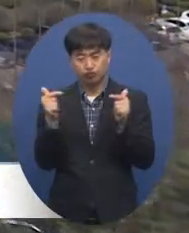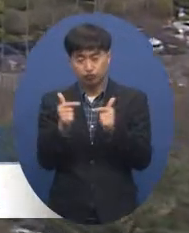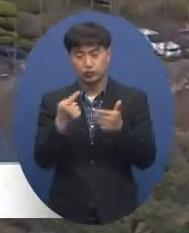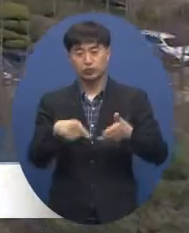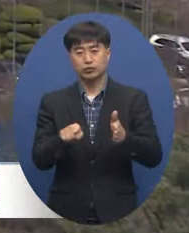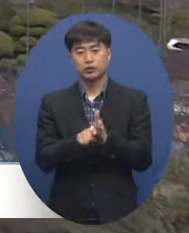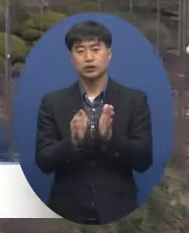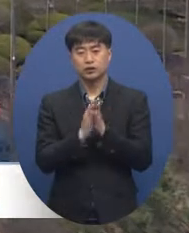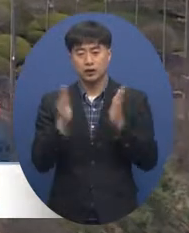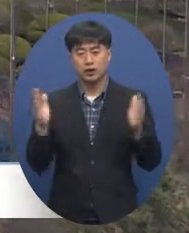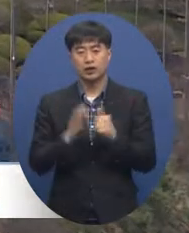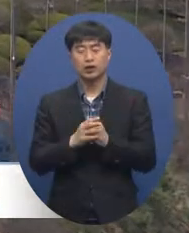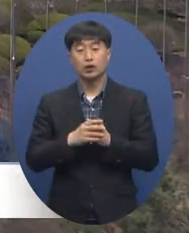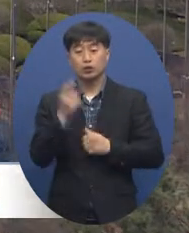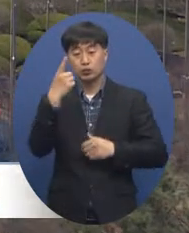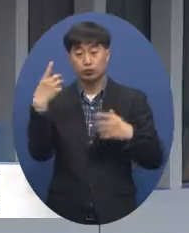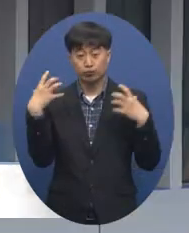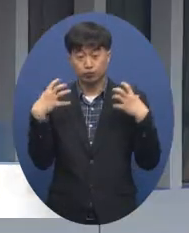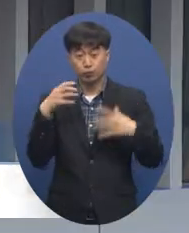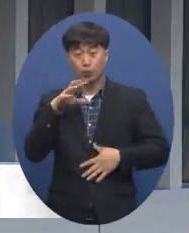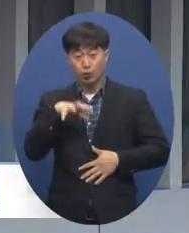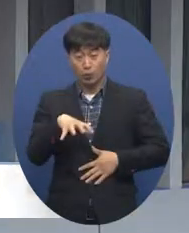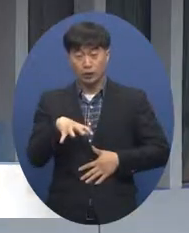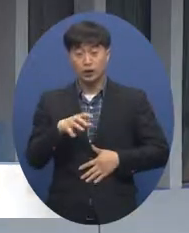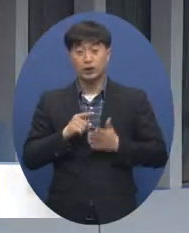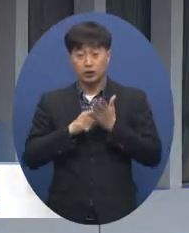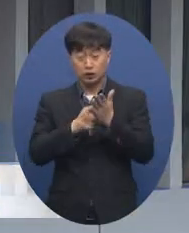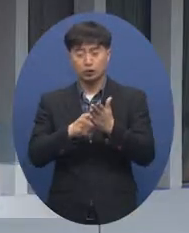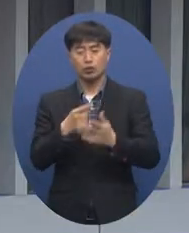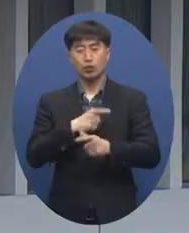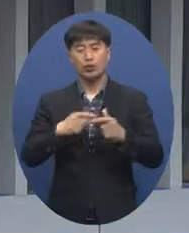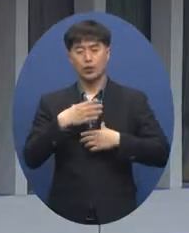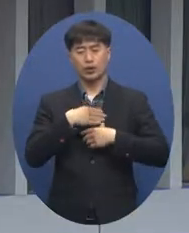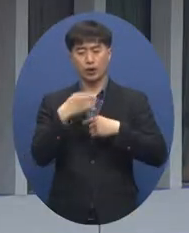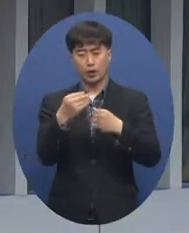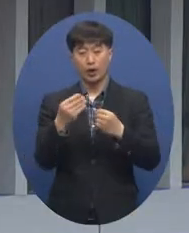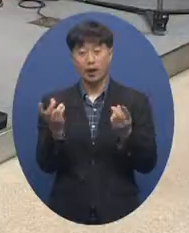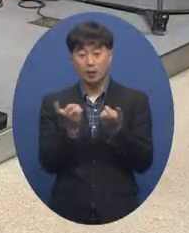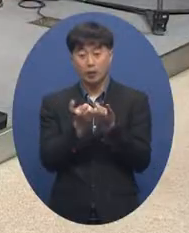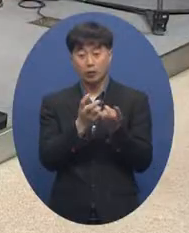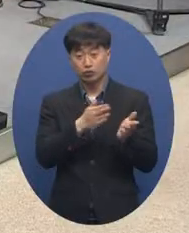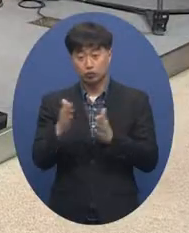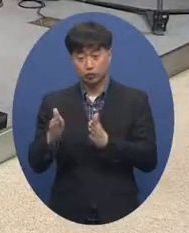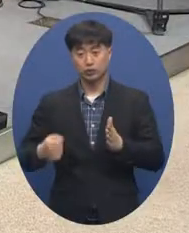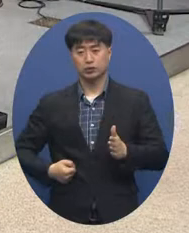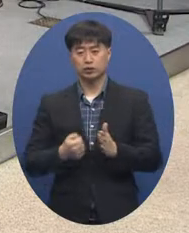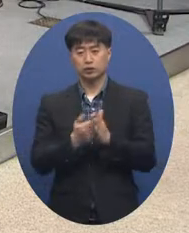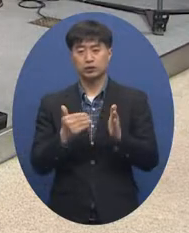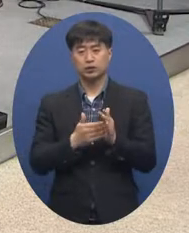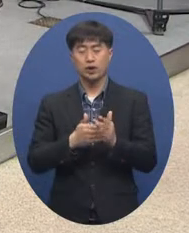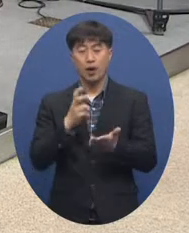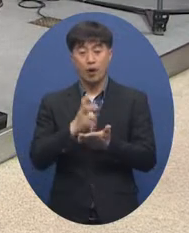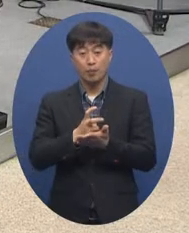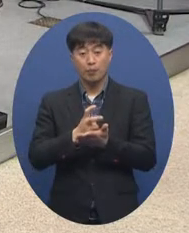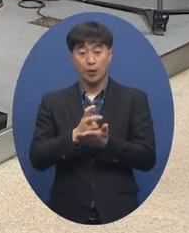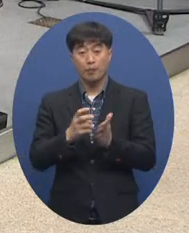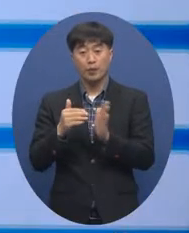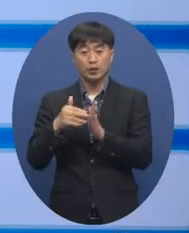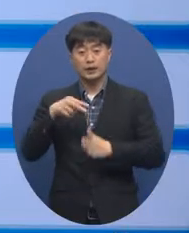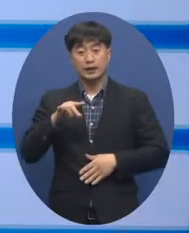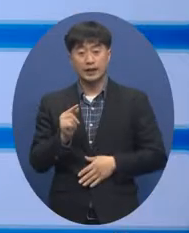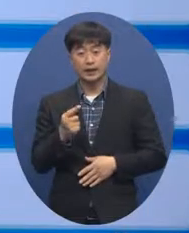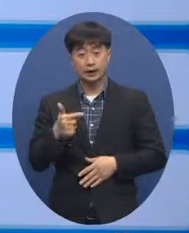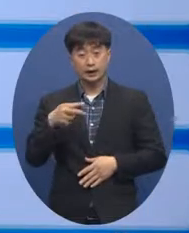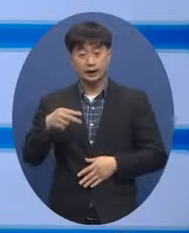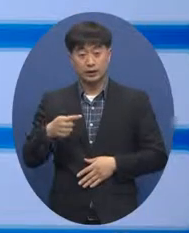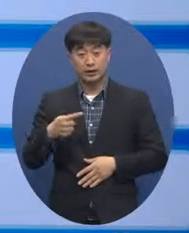들어갑니다. 정부의 규제 샌드박스를 신청해 더 편리하게 이용할 수 있는 방안 등을 마련하기로 했습니다. 규제 샌드박스는